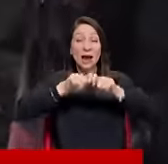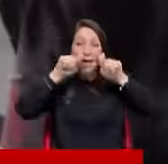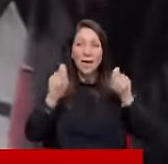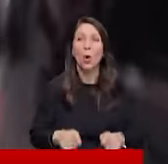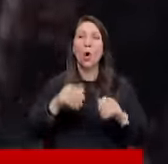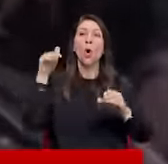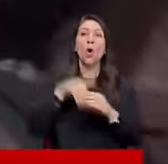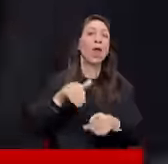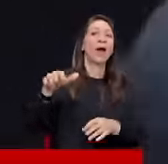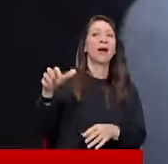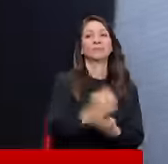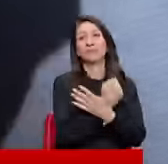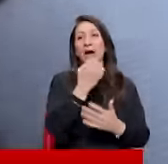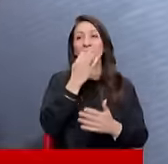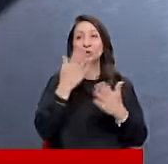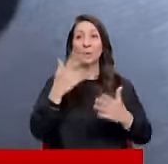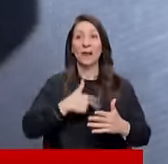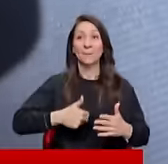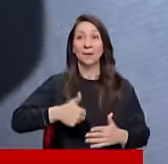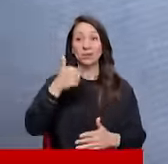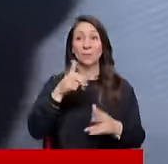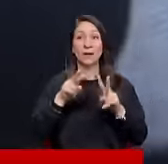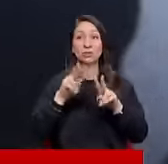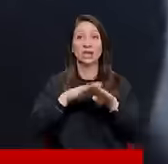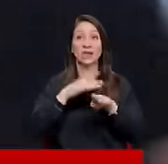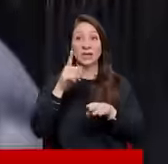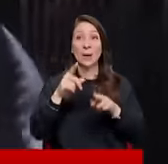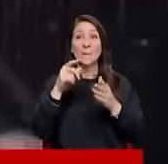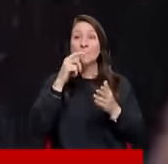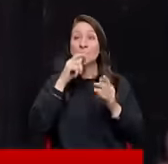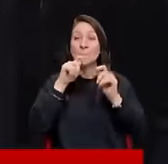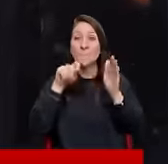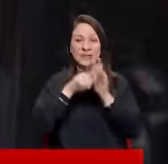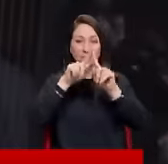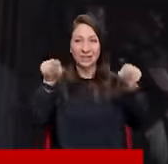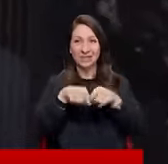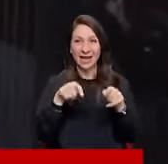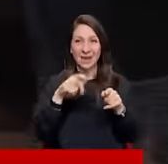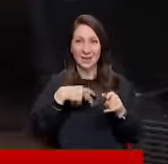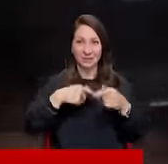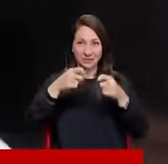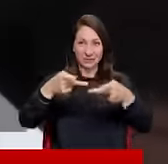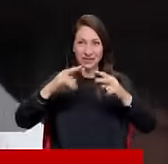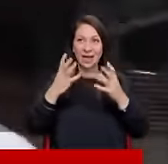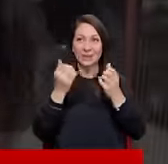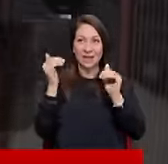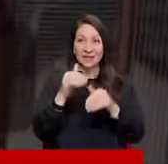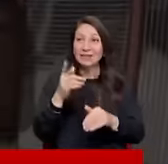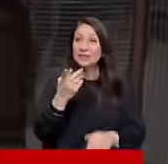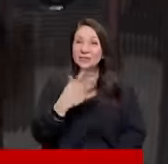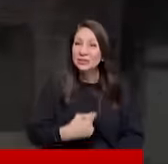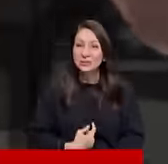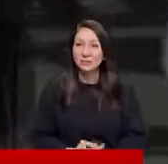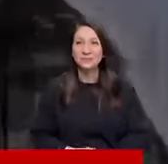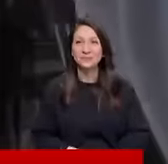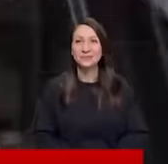oyla seçtiği Ankara Büyükşehir Belediye Başkanı Mansur Yavaş mazbatasını almaya geldi. Duygularınızı da alsak.